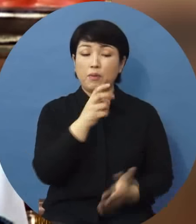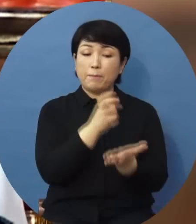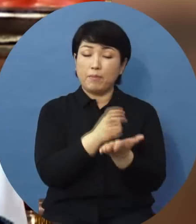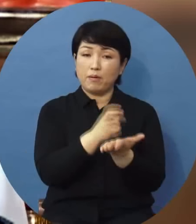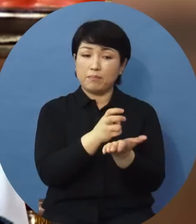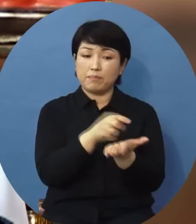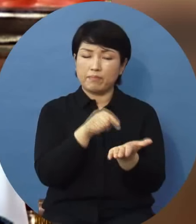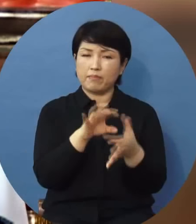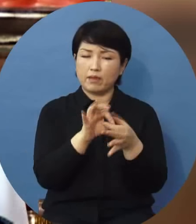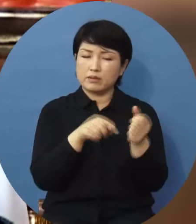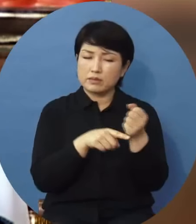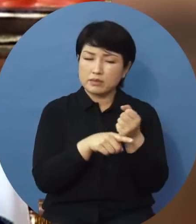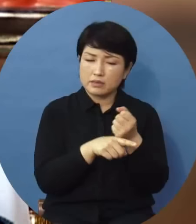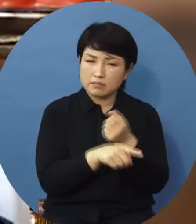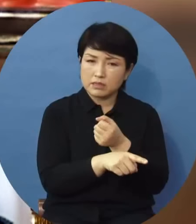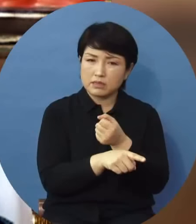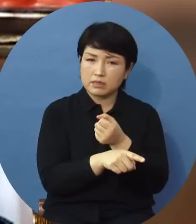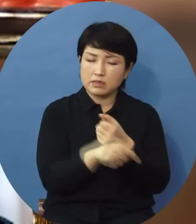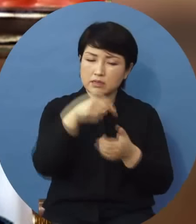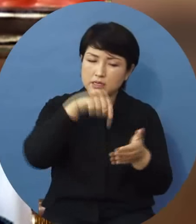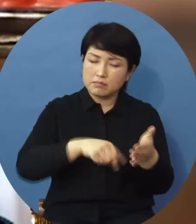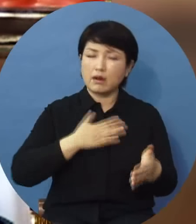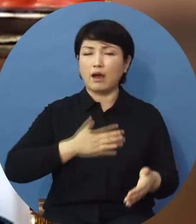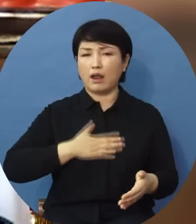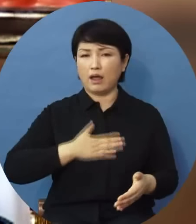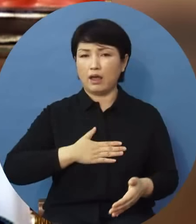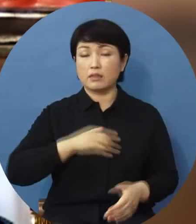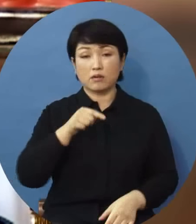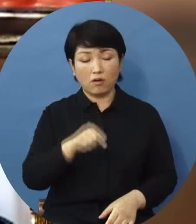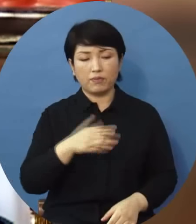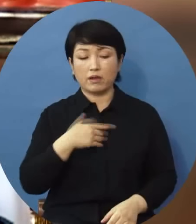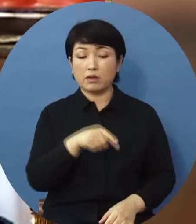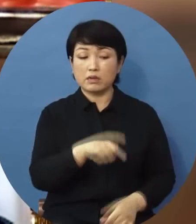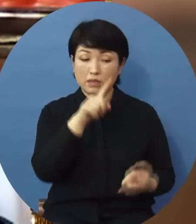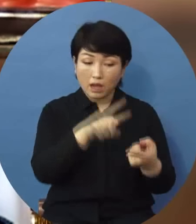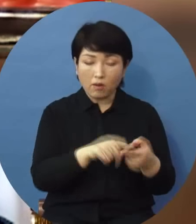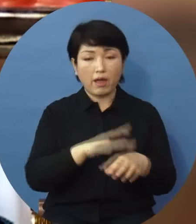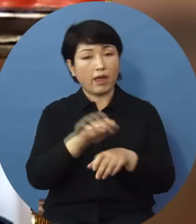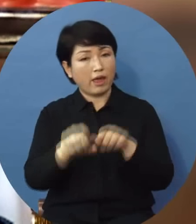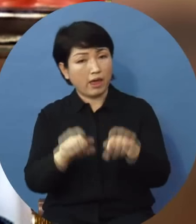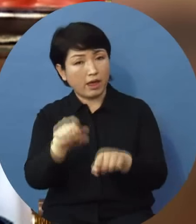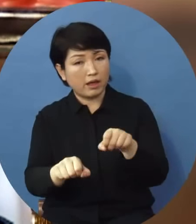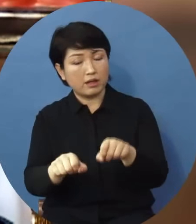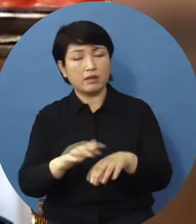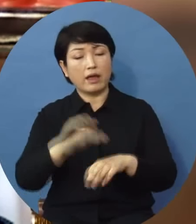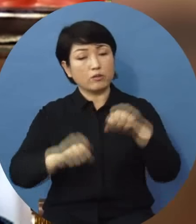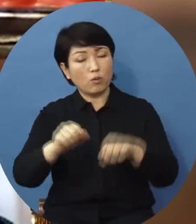어떤 법의 이치를 알아차리는 것. 내가 그것을 행하고 못 행하고